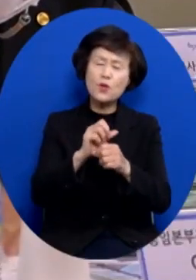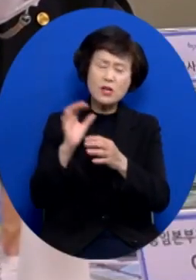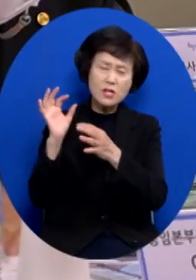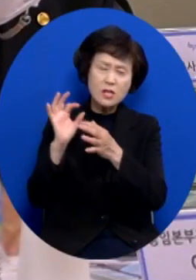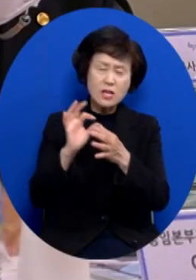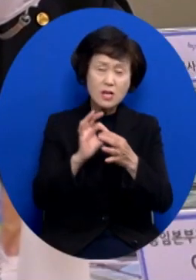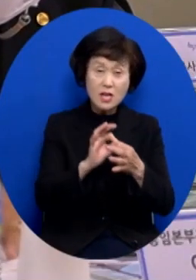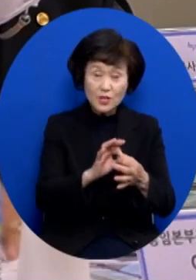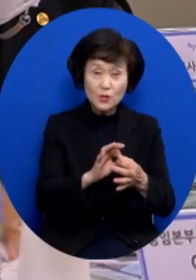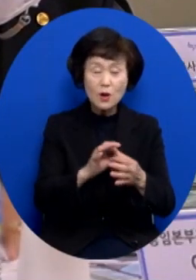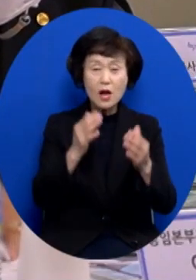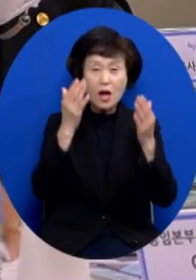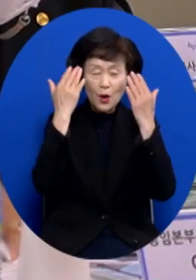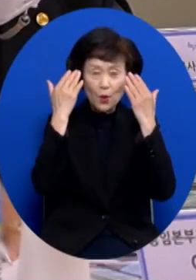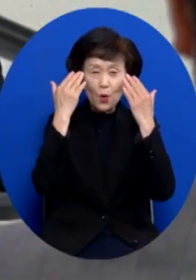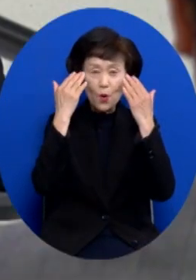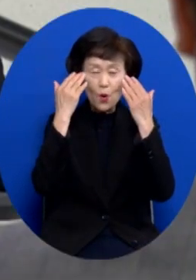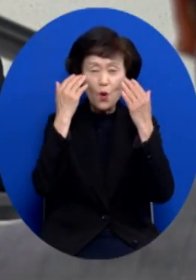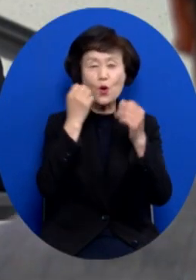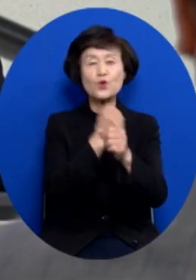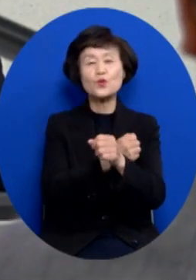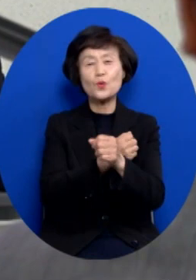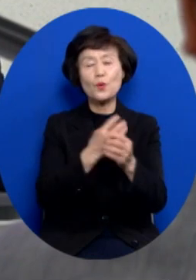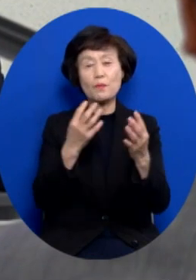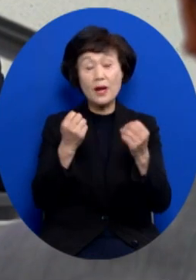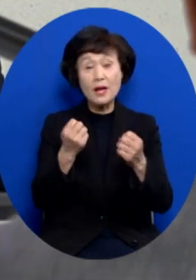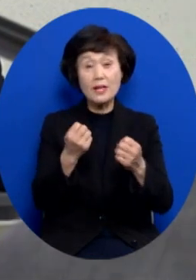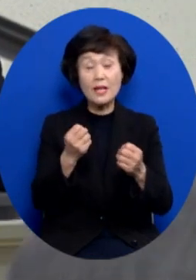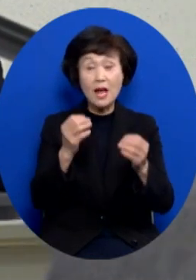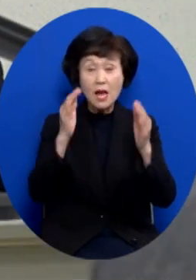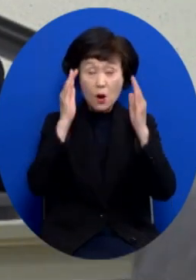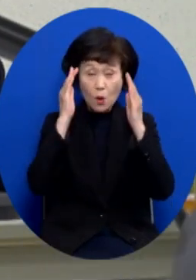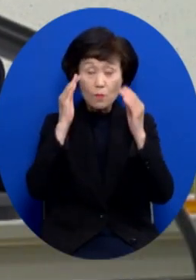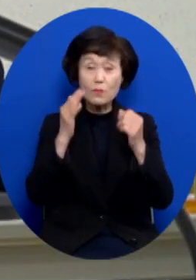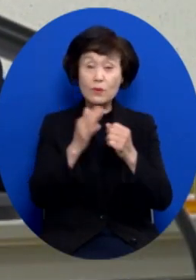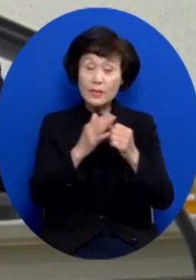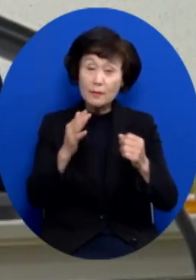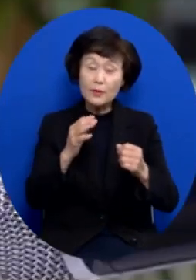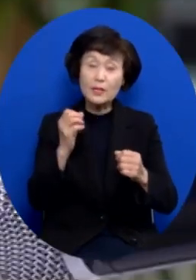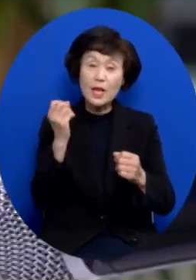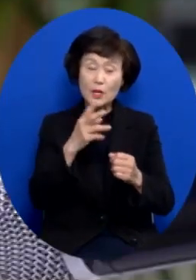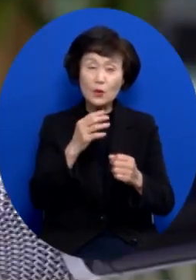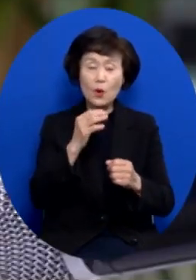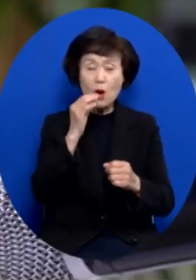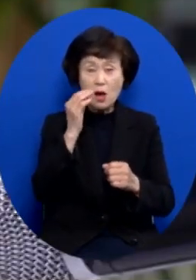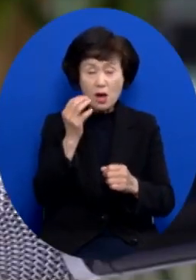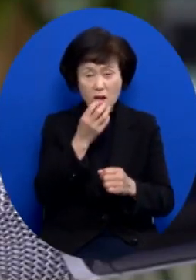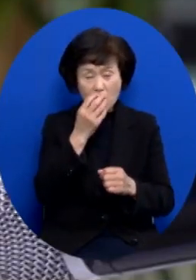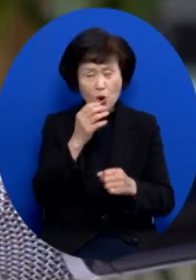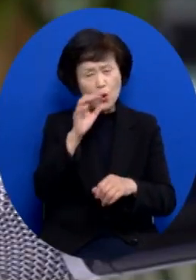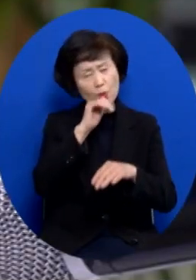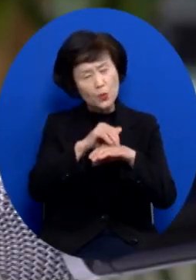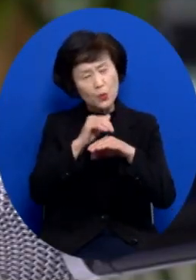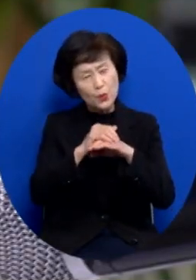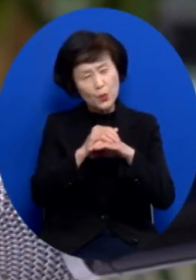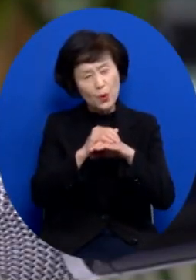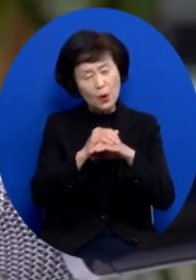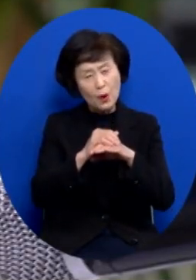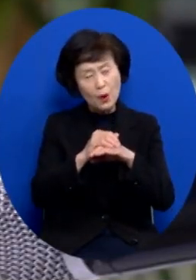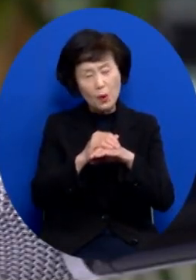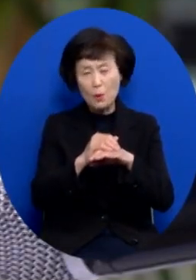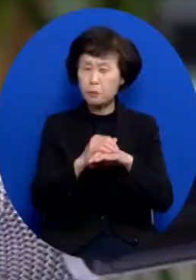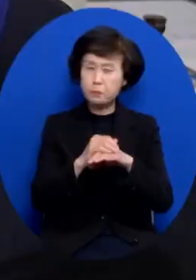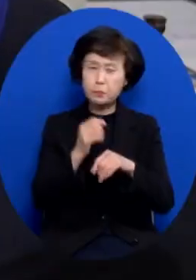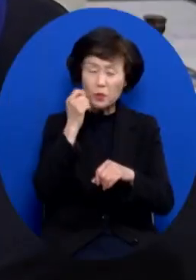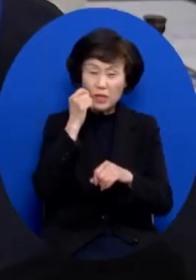신학교육 현장에 몸담으면서 사변화한 신학과 학업 때문에 경건훈련을 소홀히 하는 신학생들을 보며 신학의 본질을